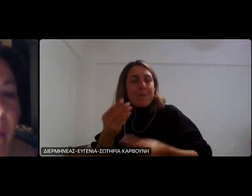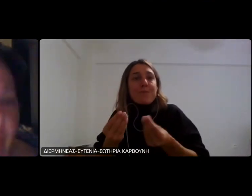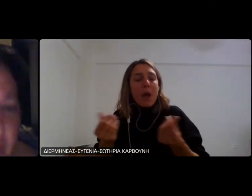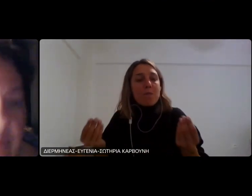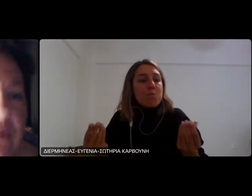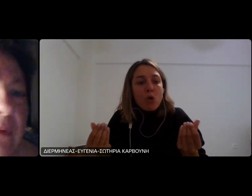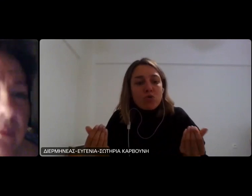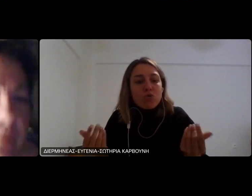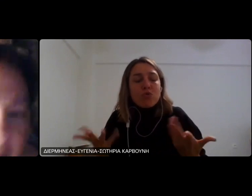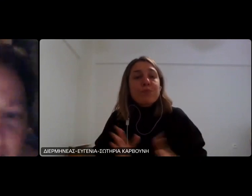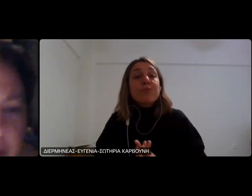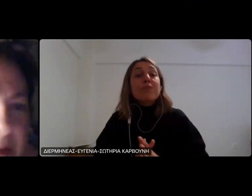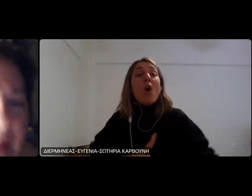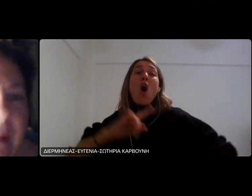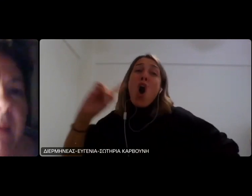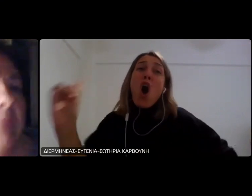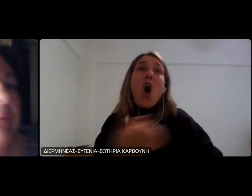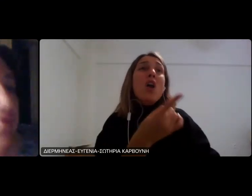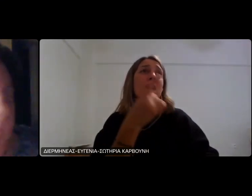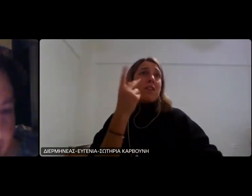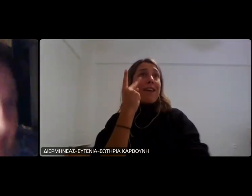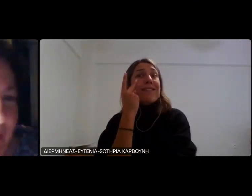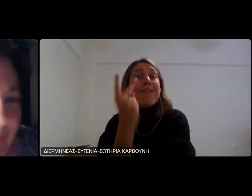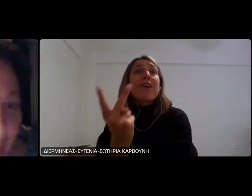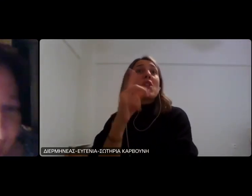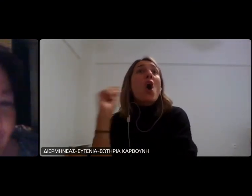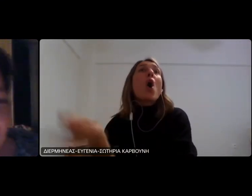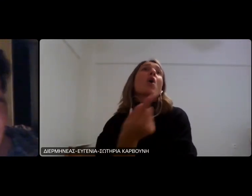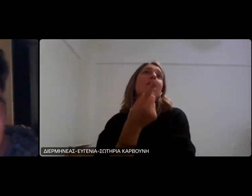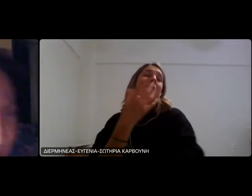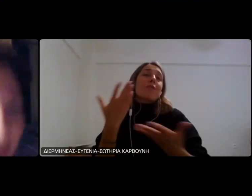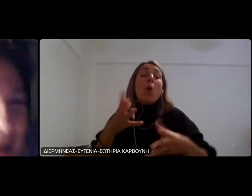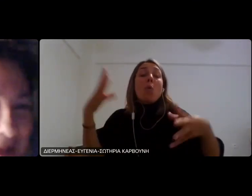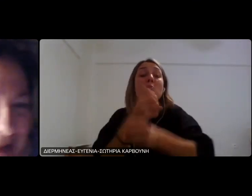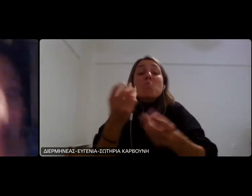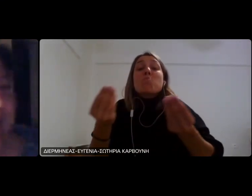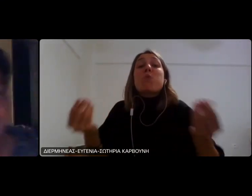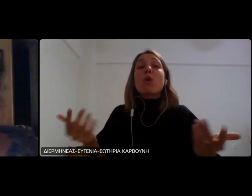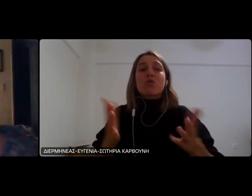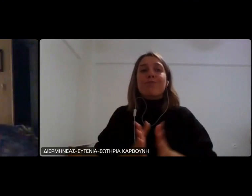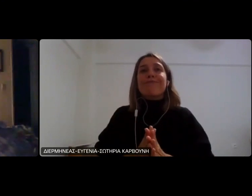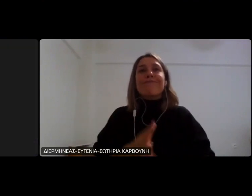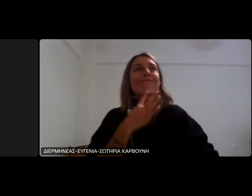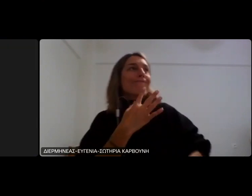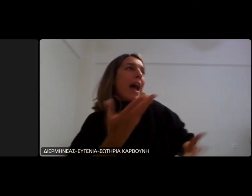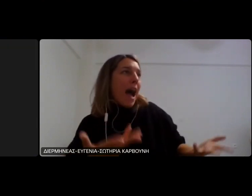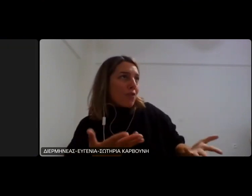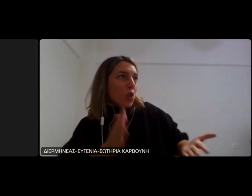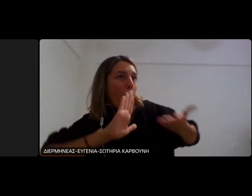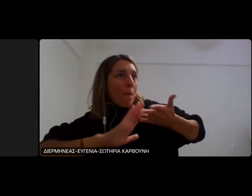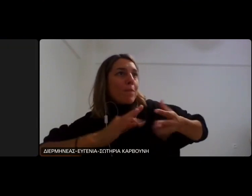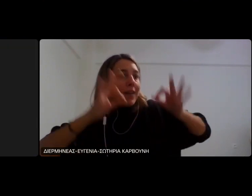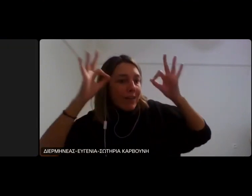καταστήσει ορατούς τους πάντες, τους πάντες. Αυτό. Και πρακτικά να επικοινωνήσει. Αδύνατο. Πρακτικά